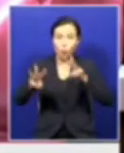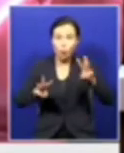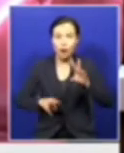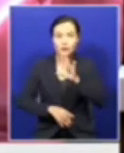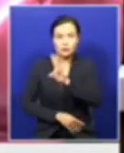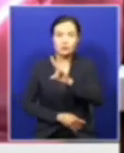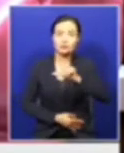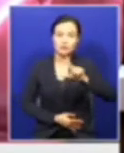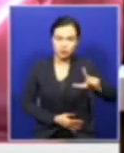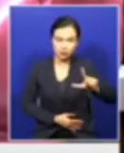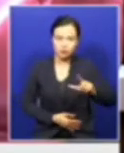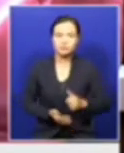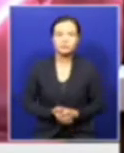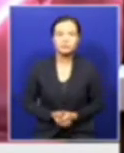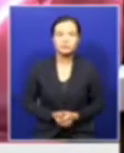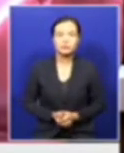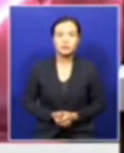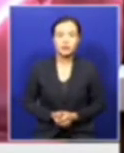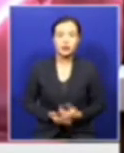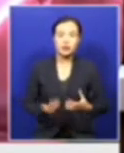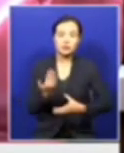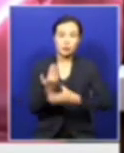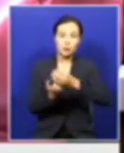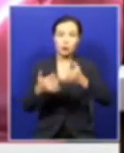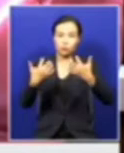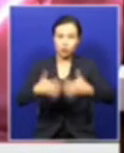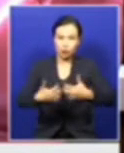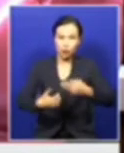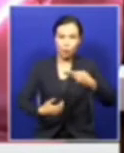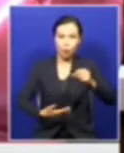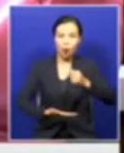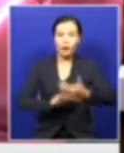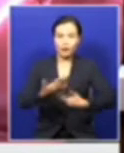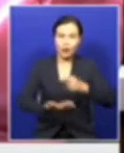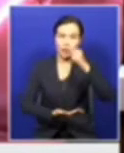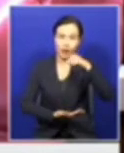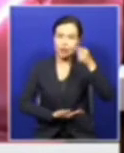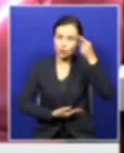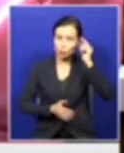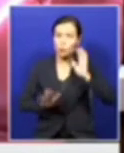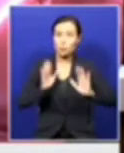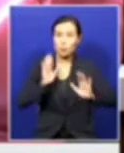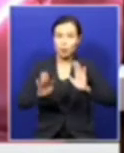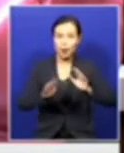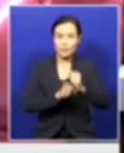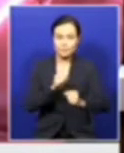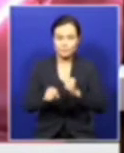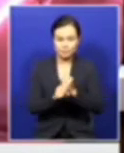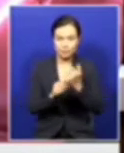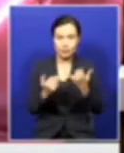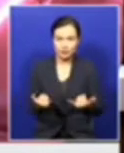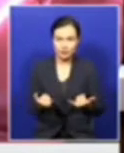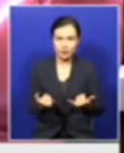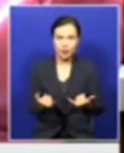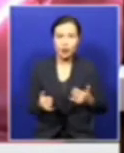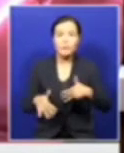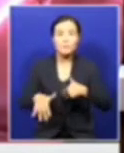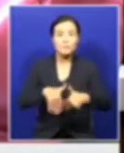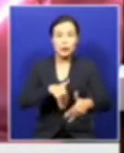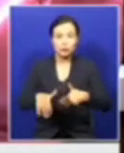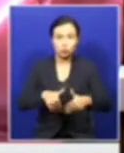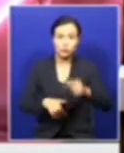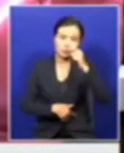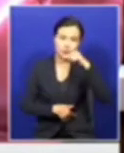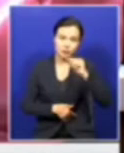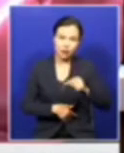านคนและสภาอุตสาหกรรมหอการค้าไทยยังคาดการว่าในปีนี้จะมีประชาชนคนไทย